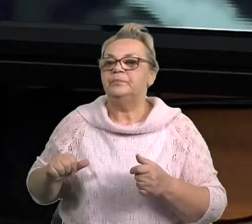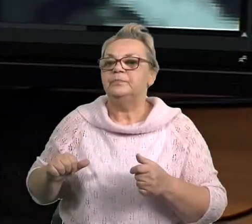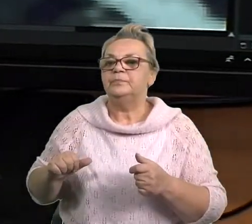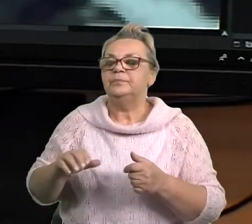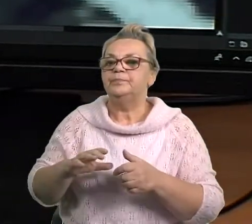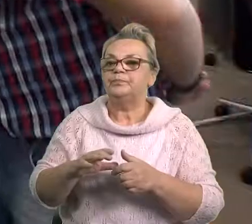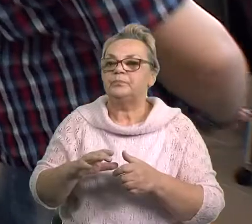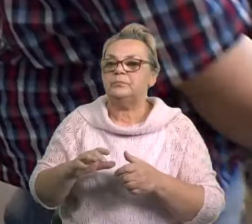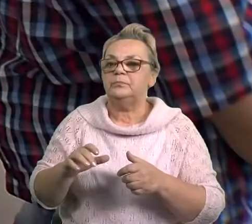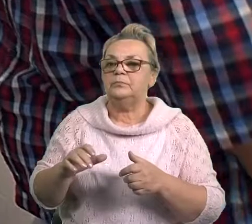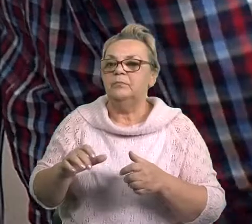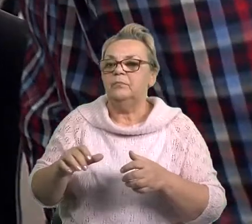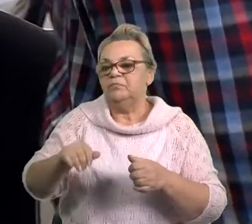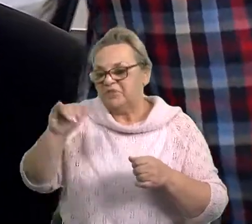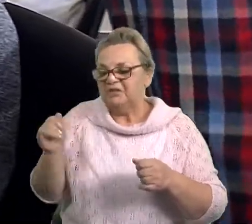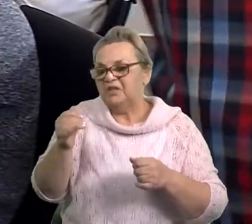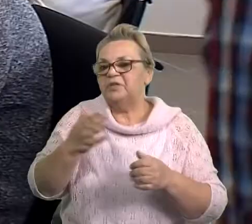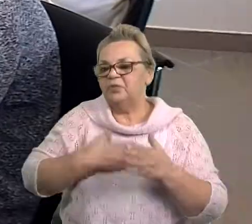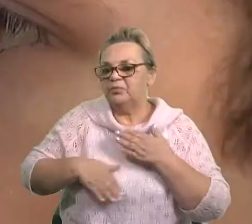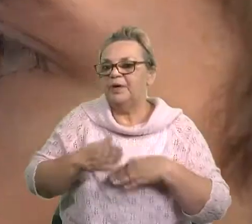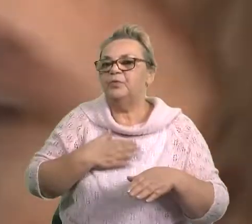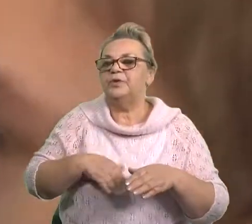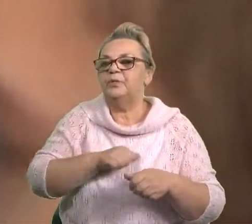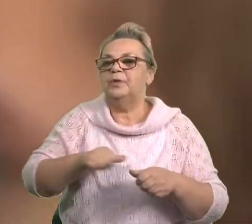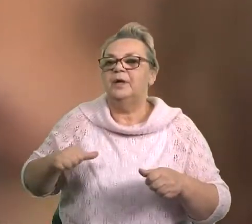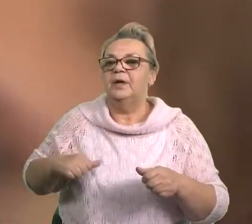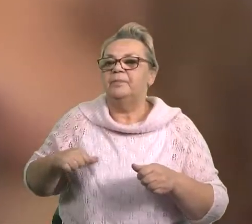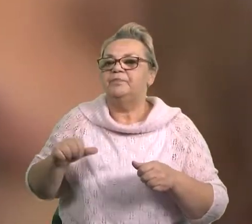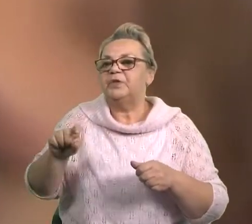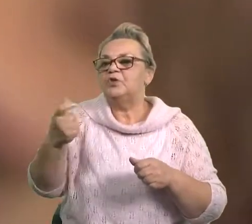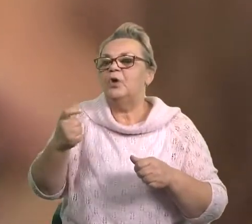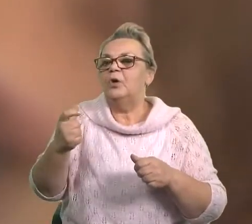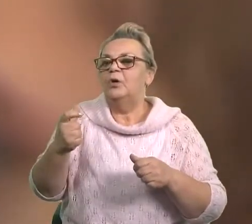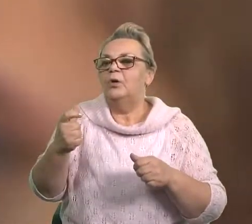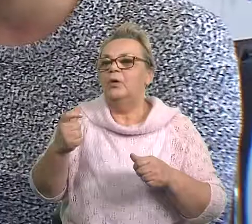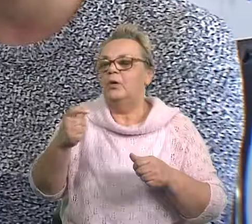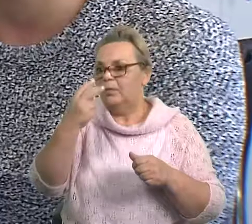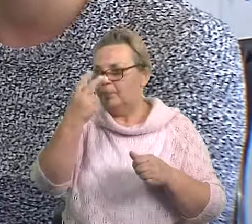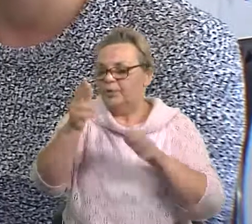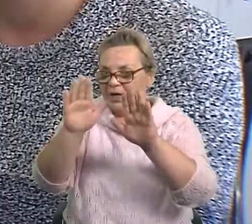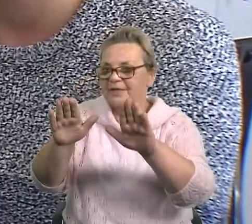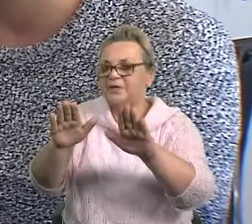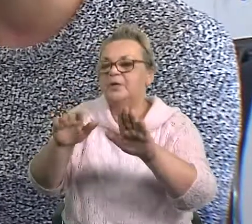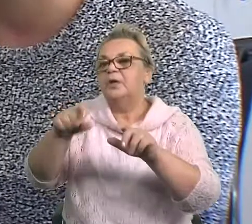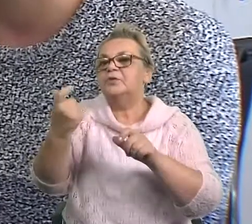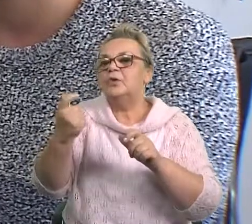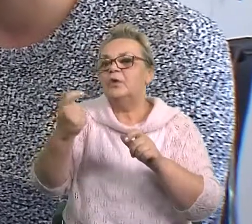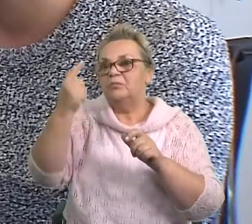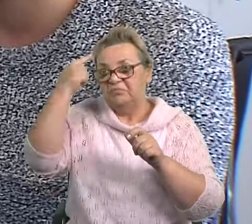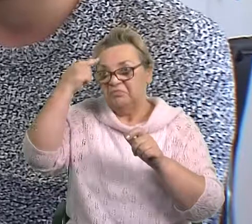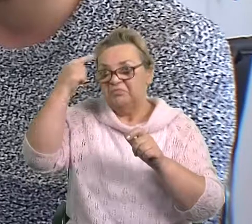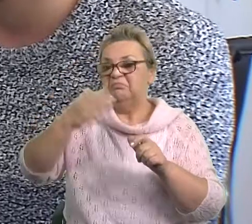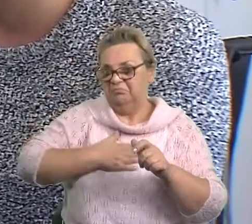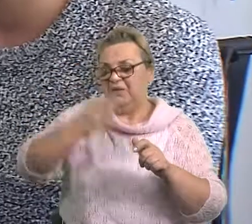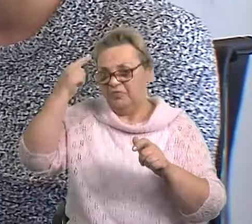się jakby powiedzieć, popisać, powiedzieć, pokazać to, co się ma w głowie. Tak. I mam zainteresowania. Tak się złożyło, że moje zainteresowania to właśnie